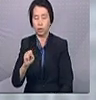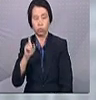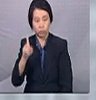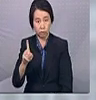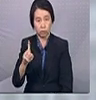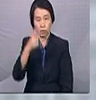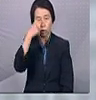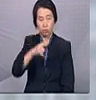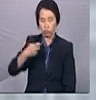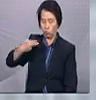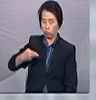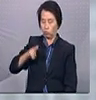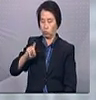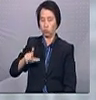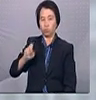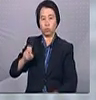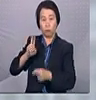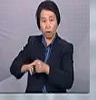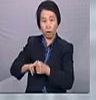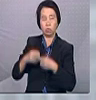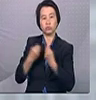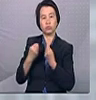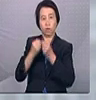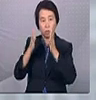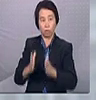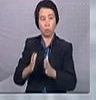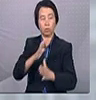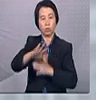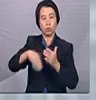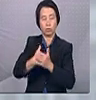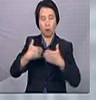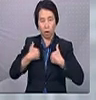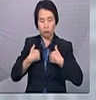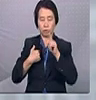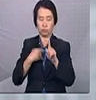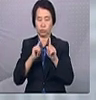Ulu Klang, jumlah penduduk keseluruhan ada